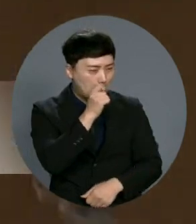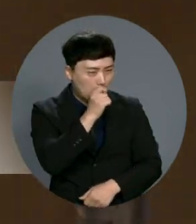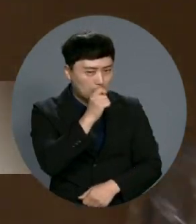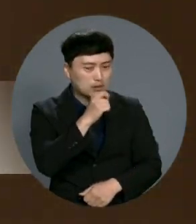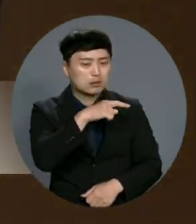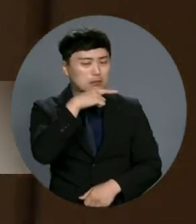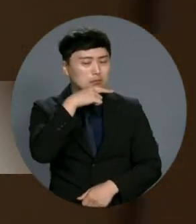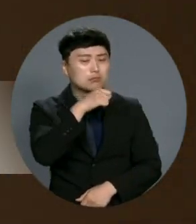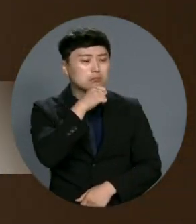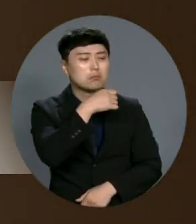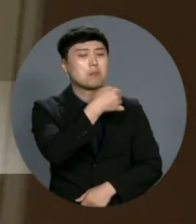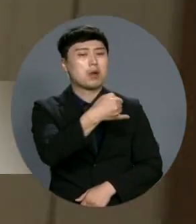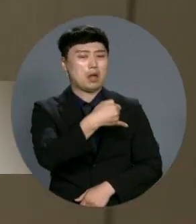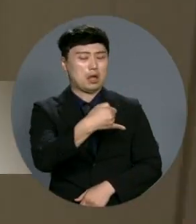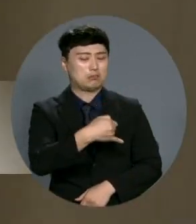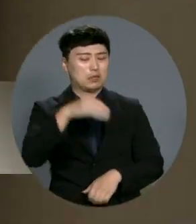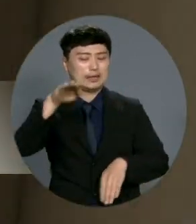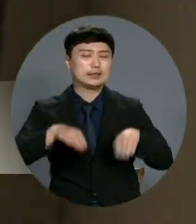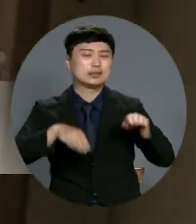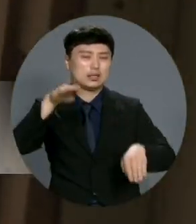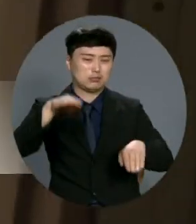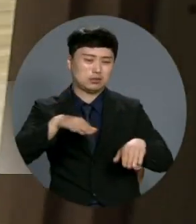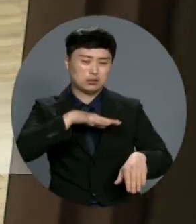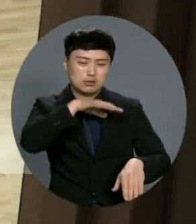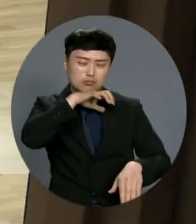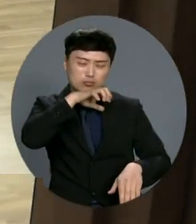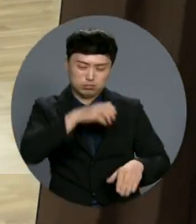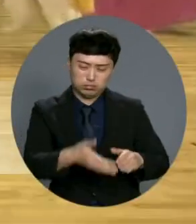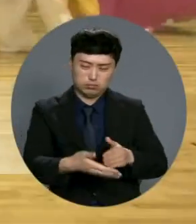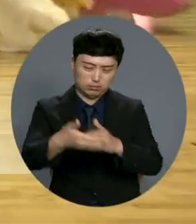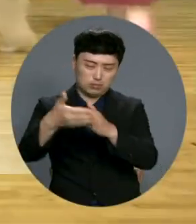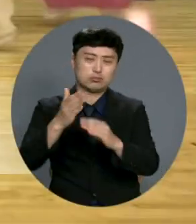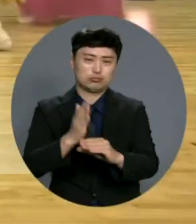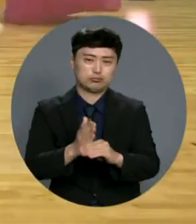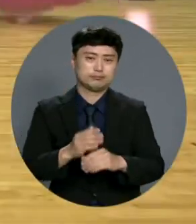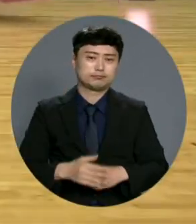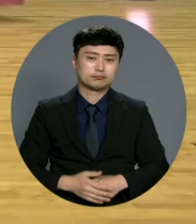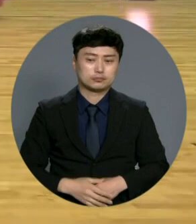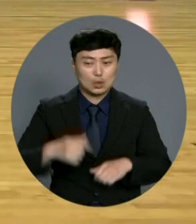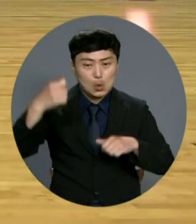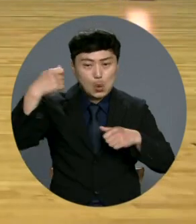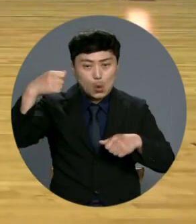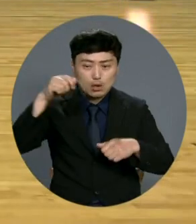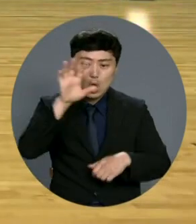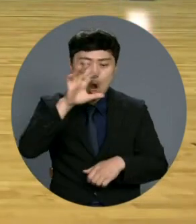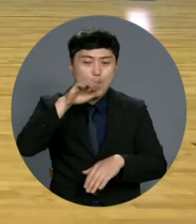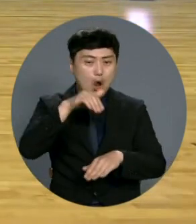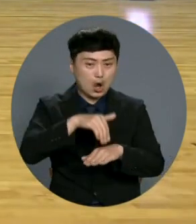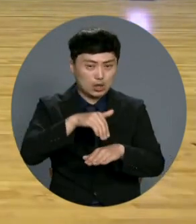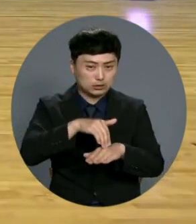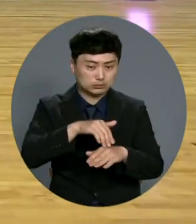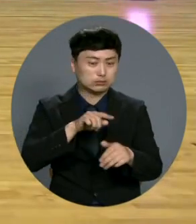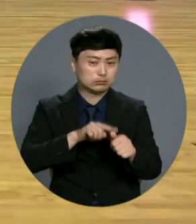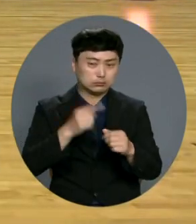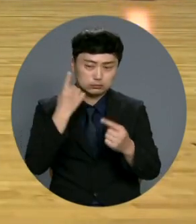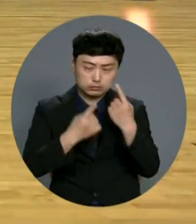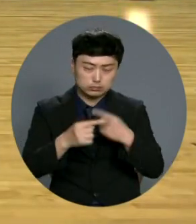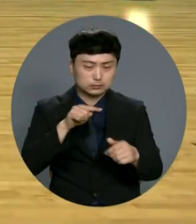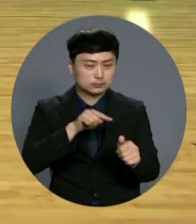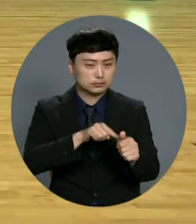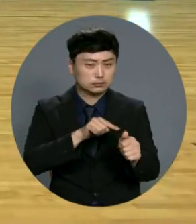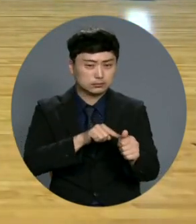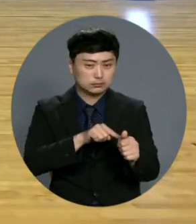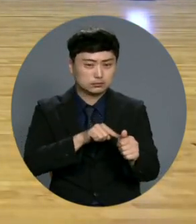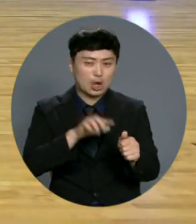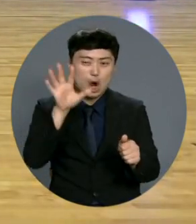됐다며 차별적인 대우를 했다고 주장했습니다. 이 밖에 공연이나 연습하다 다친 단원들에게 눈치를 줘